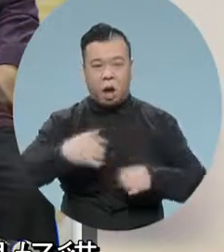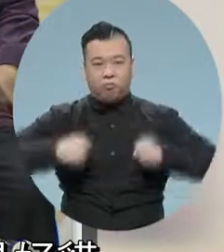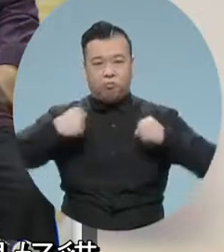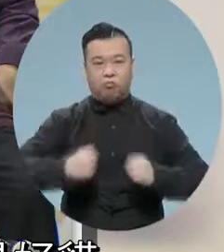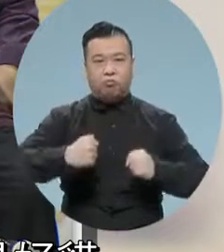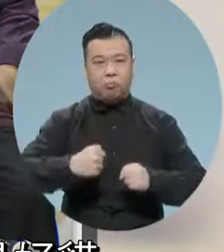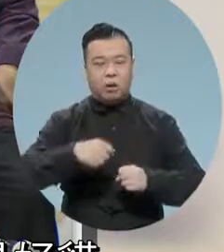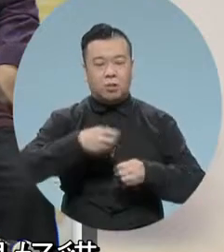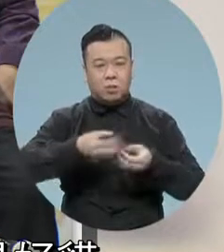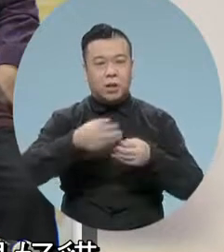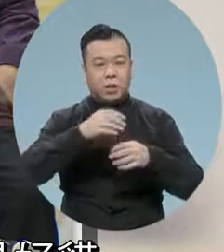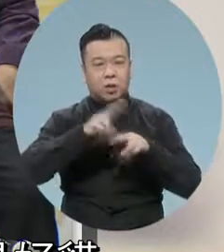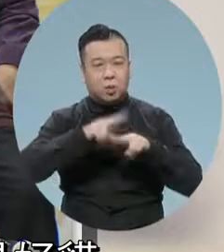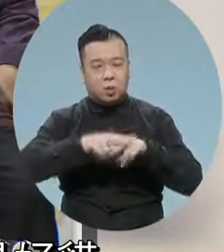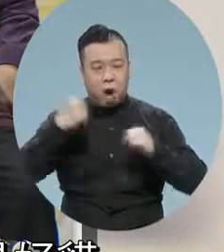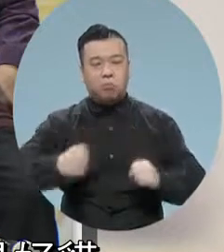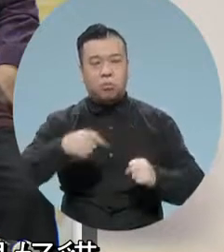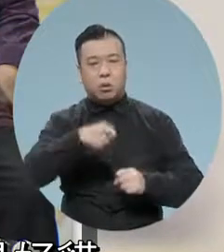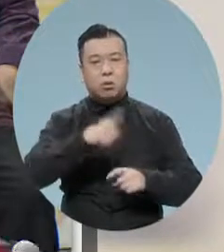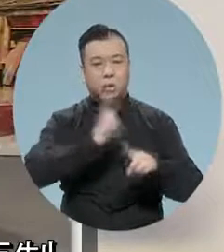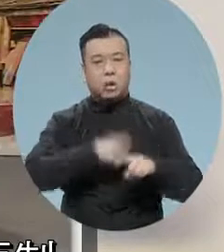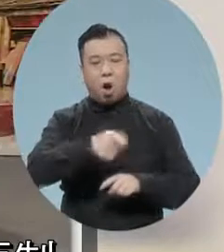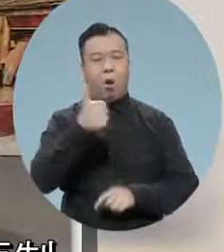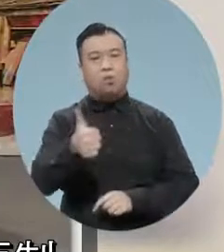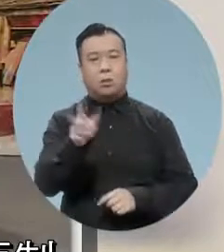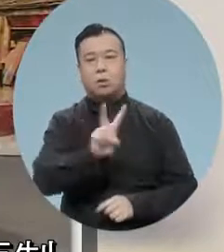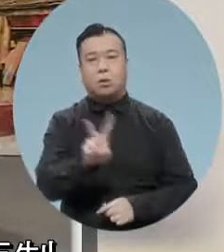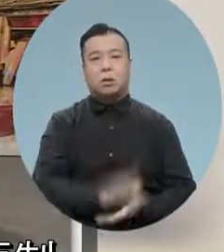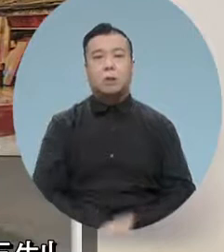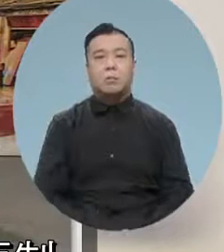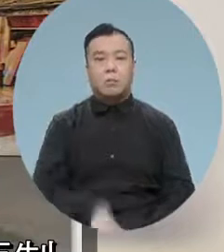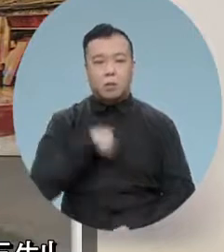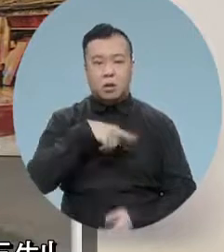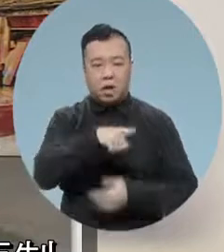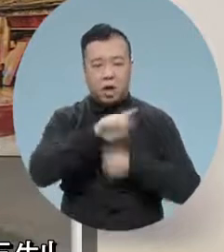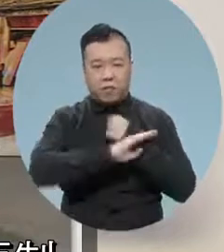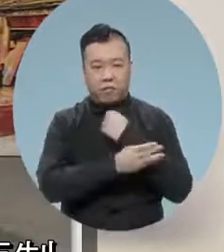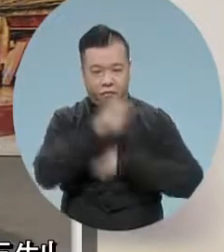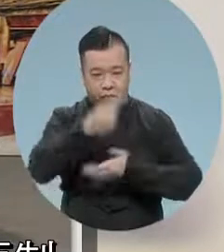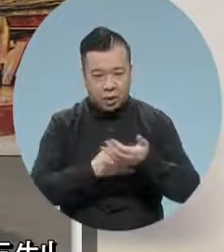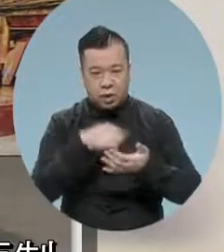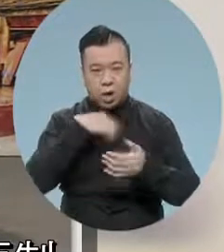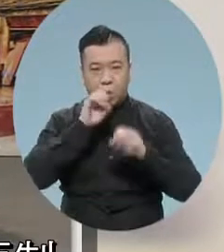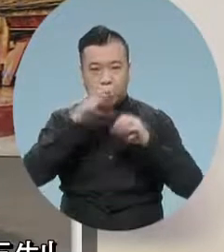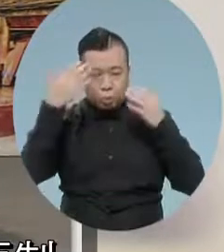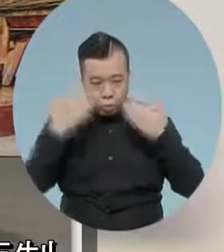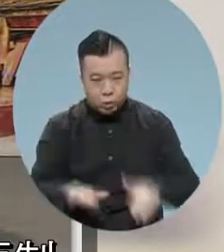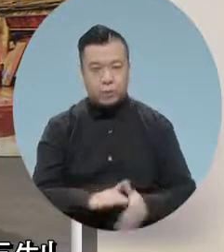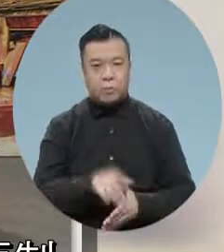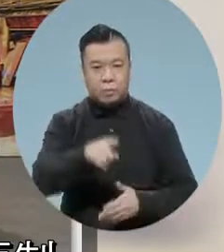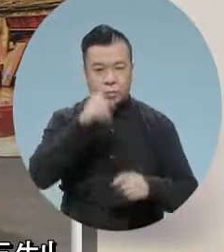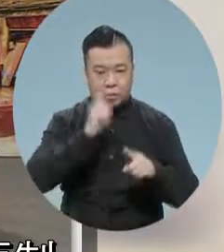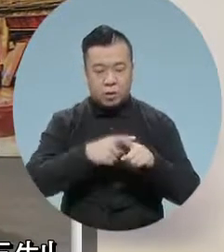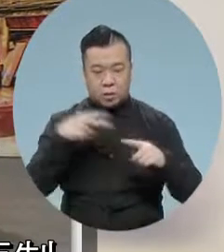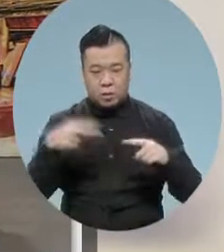的，這個目標呢其實都是好貓。我們除了在憲法裡面有講過，即係我哋可以實行